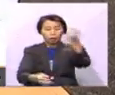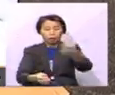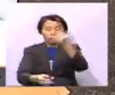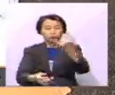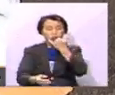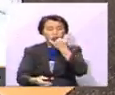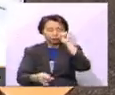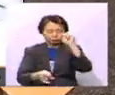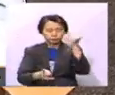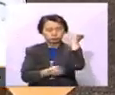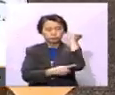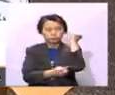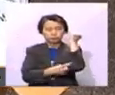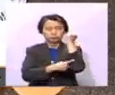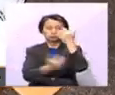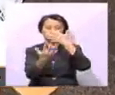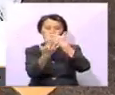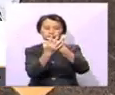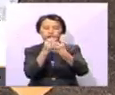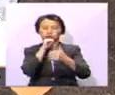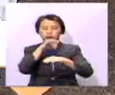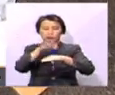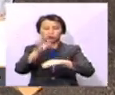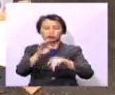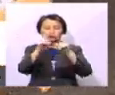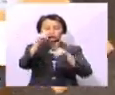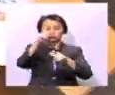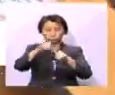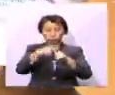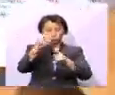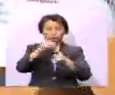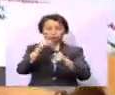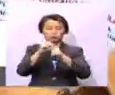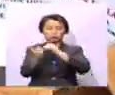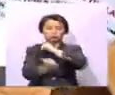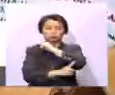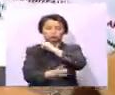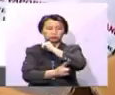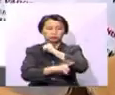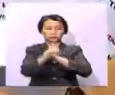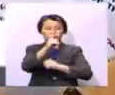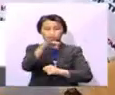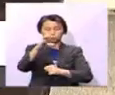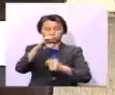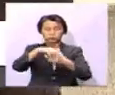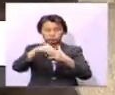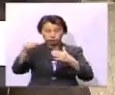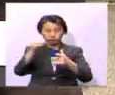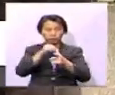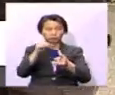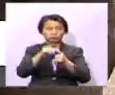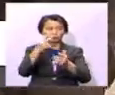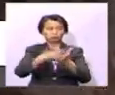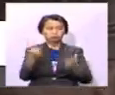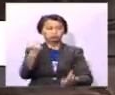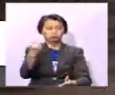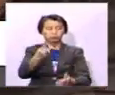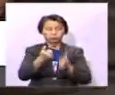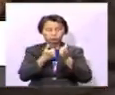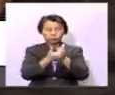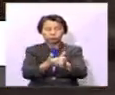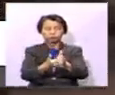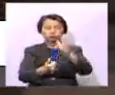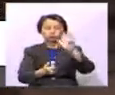juga boleh dikenakan hukuman penjara tidak melebihi 1 bulan atau didenda sehingga RM100 atau kedua-duanya sekali mengikut